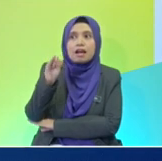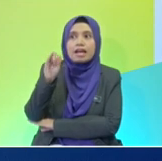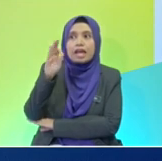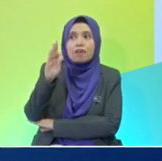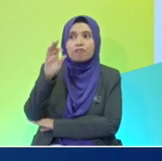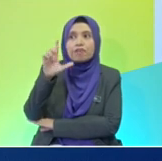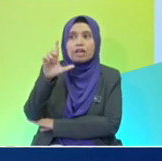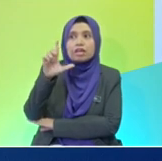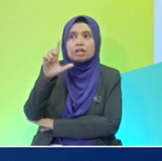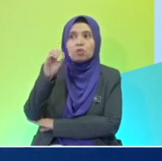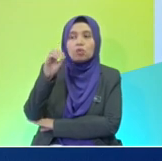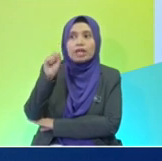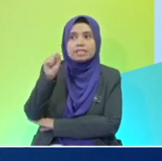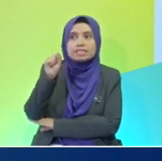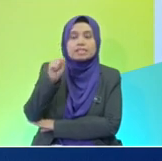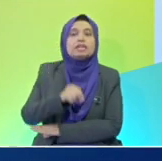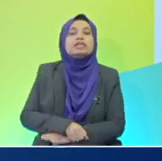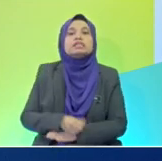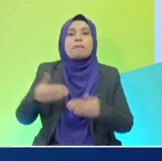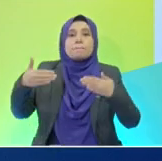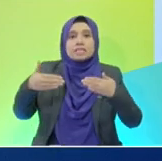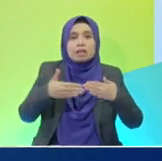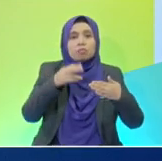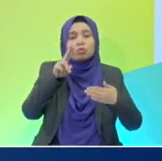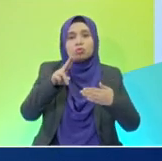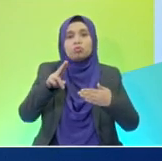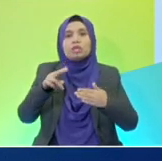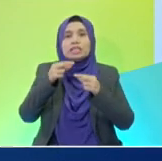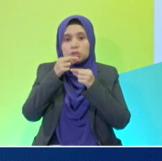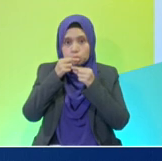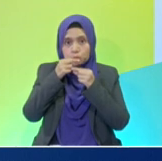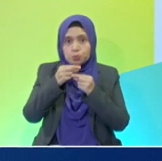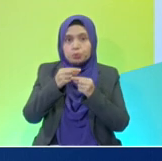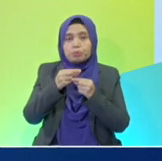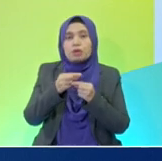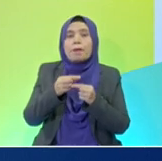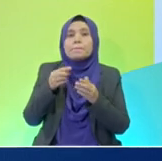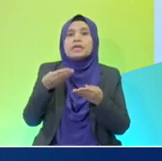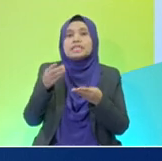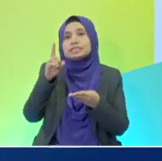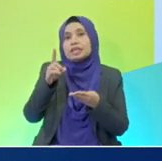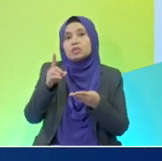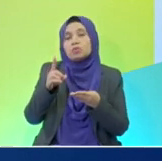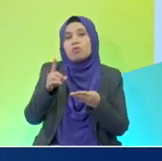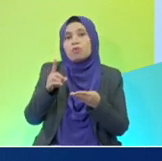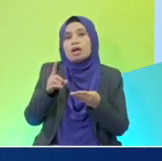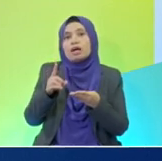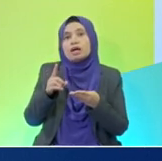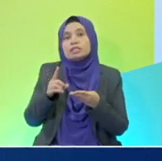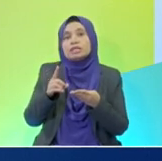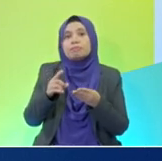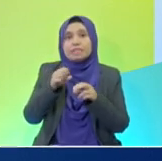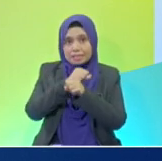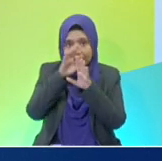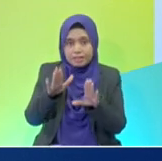sini kalau kita nampak proses menyambung dua tiup koplo memberikan satu fakta dan menyumbang kepada satu markah